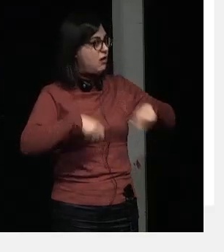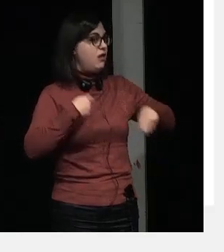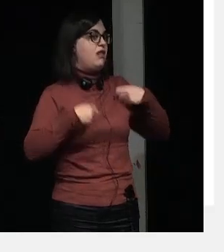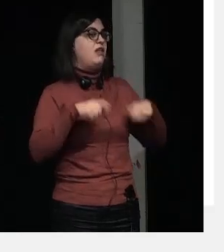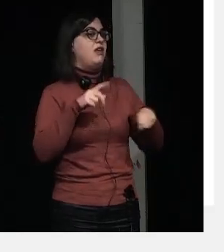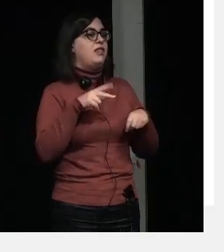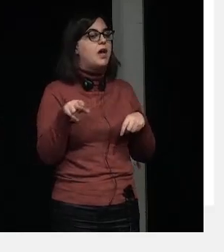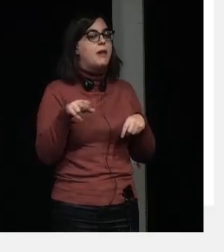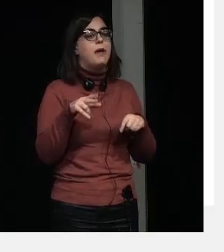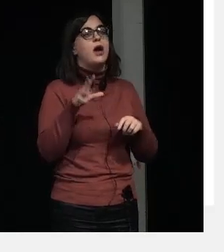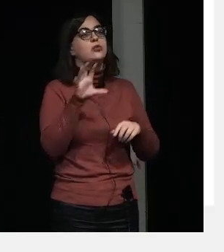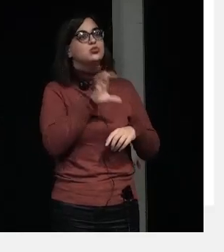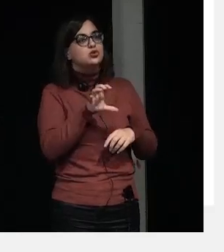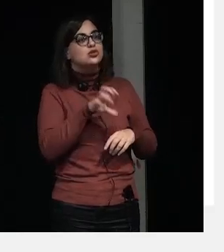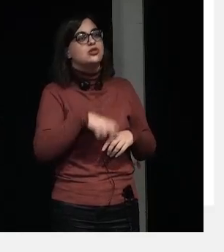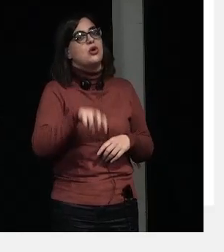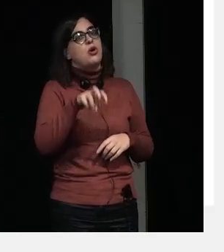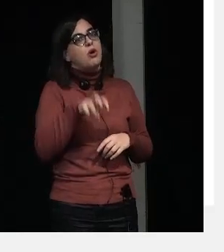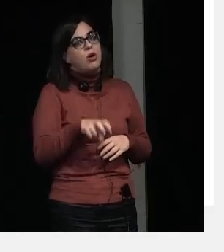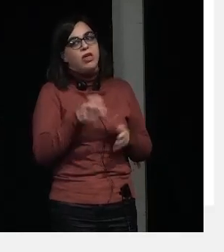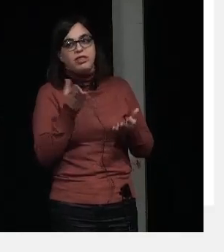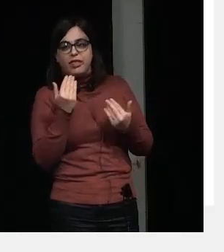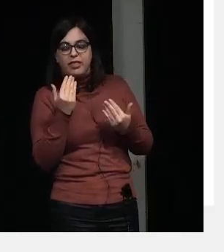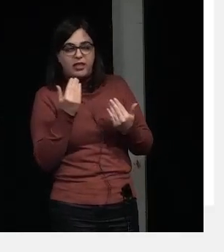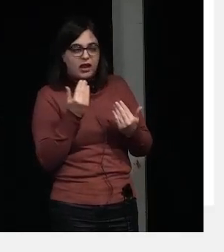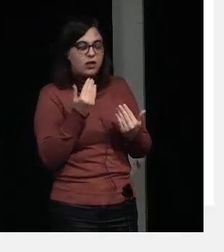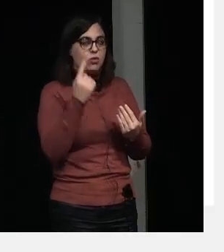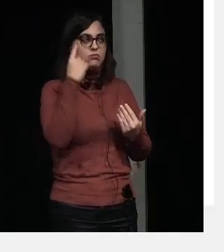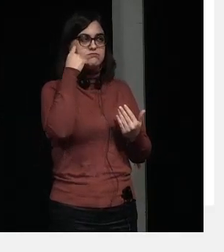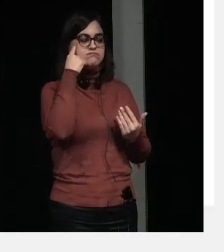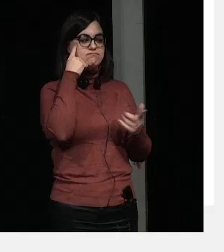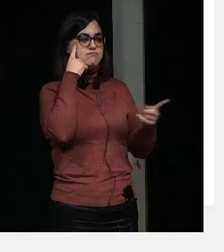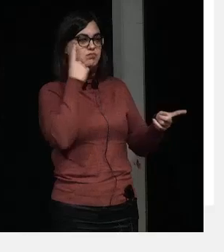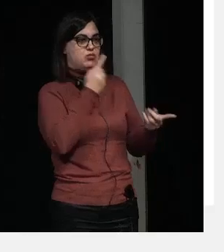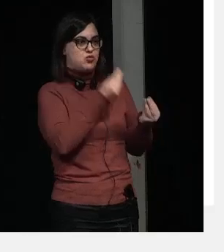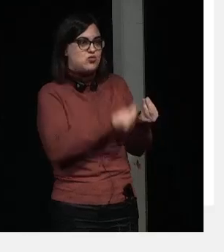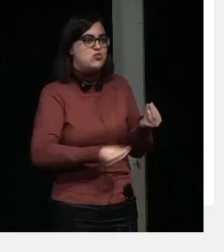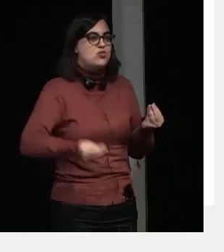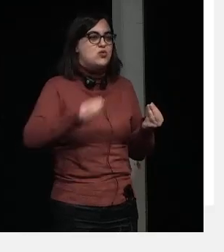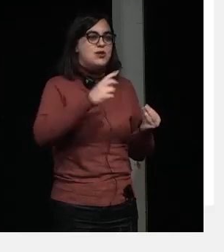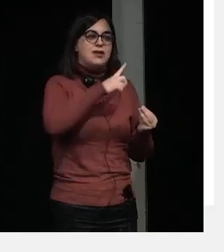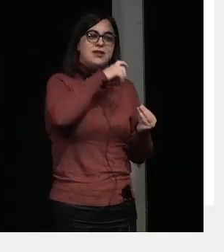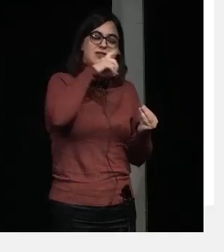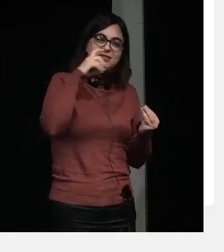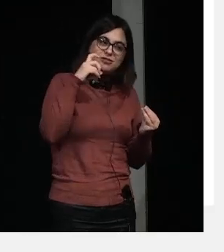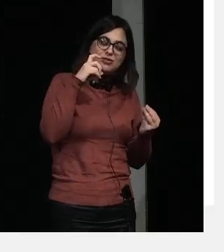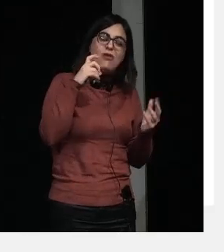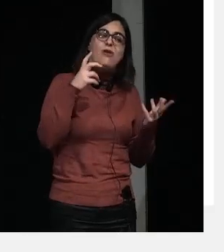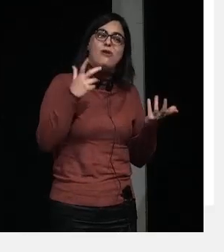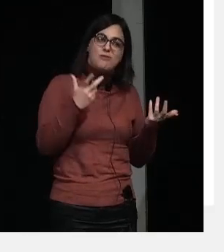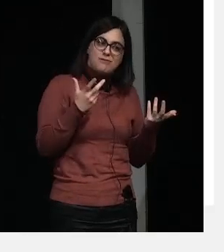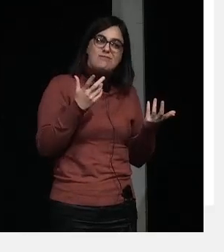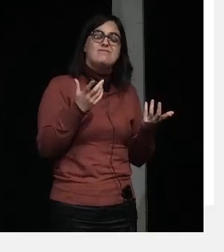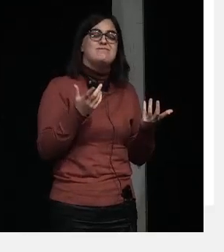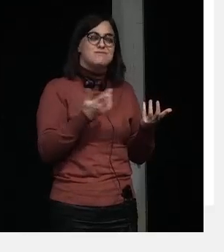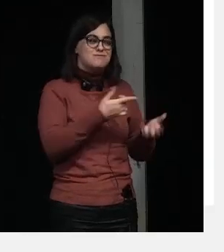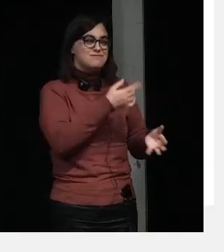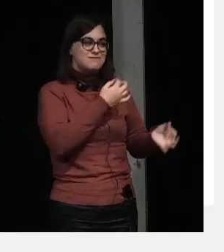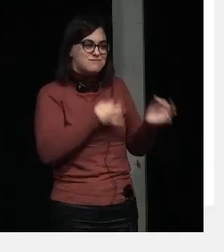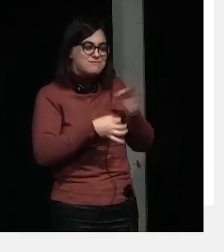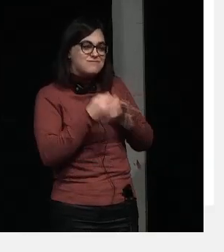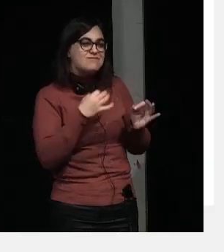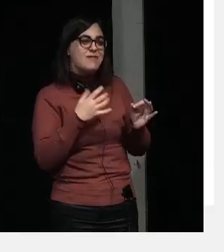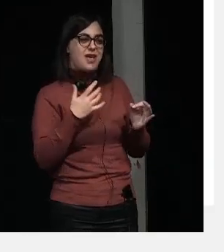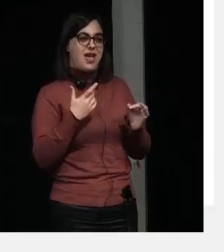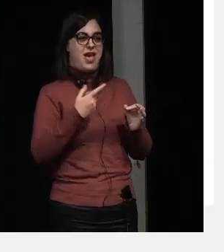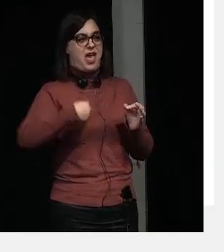επίσκεψη. Μπορώ μόνο να διανοηθώ πόσο πιο δύσκολο είναι για σένα αυτό και κάπου μας κάνει να αισθανόμαστε και λίγο αμήχανοι και λίγο άβολοι να γκρινιάζουμε εμείς